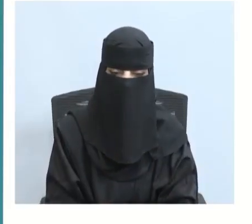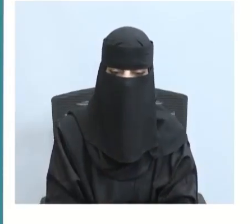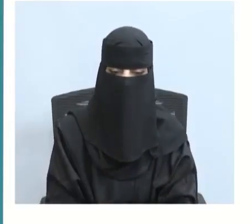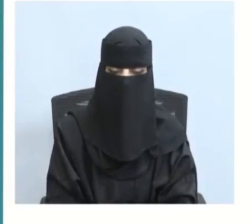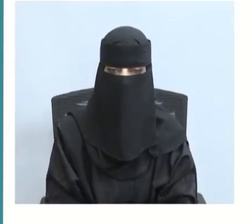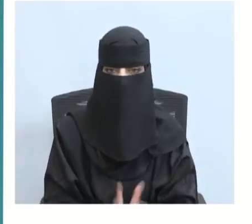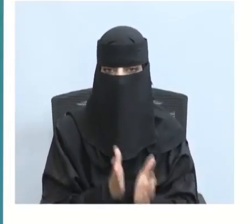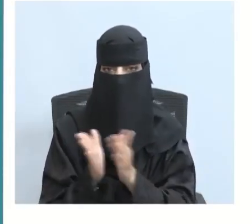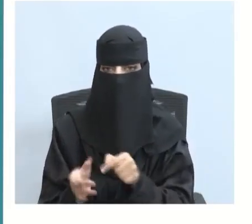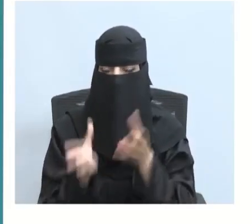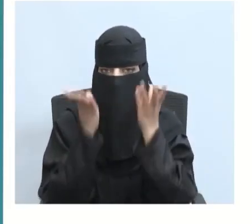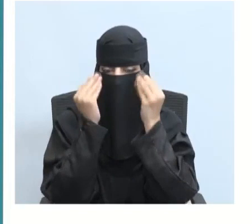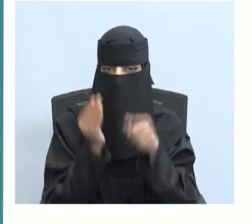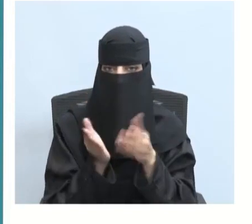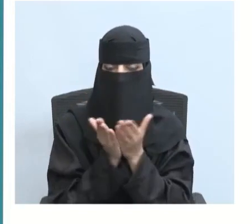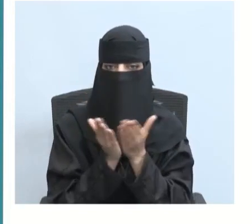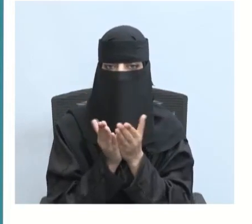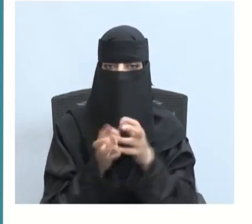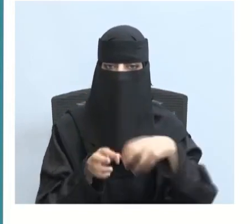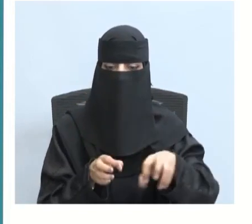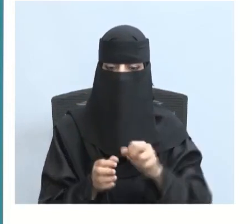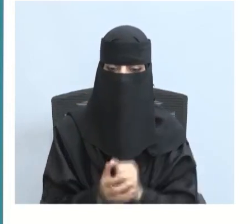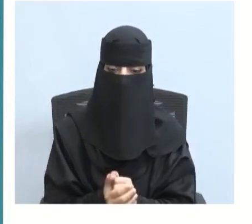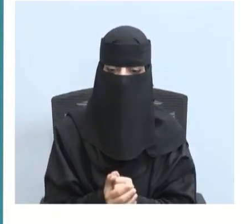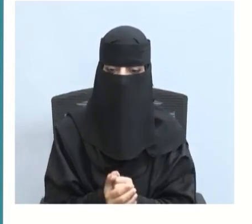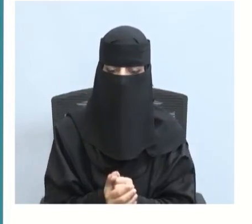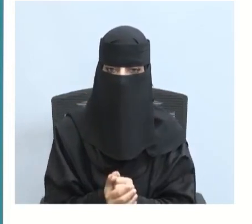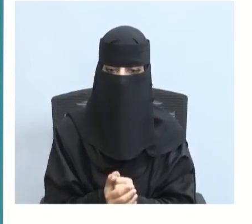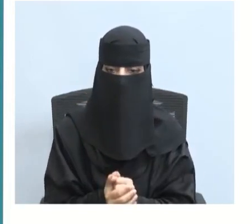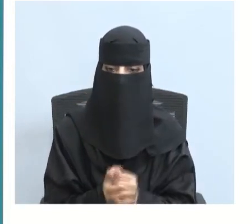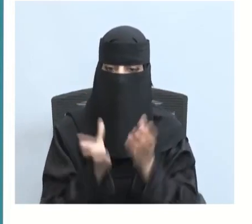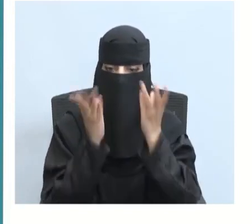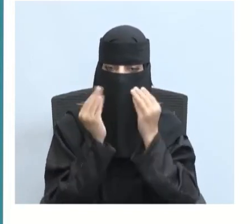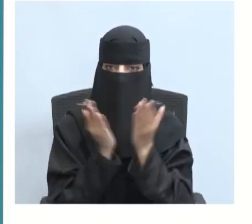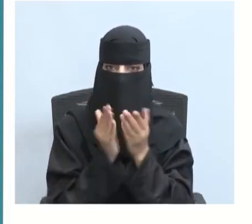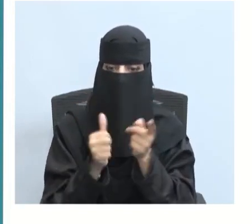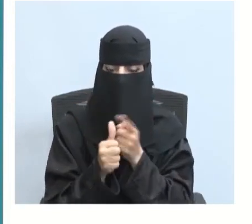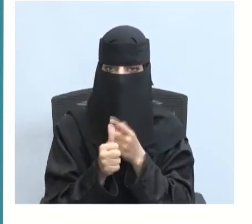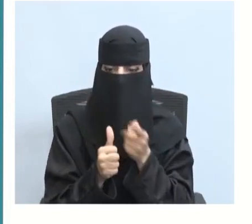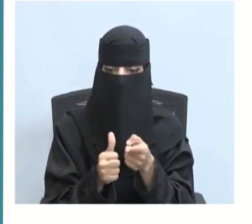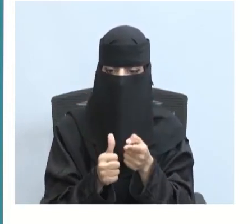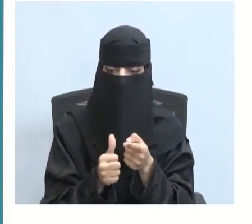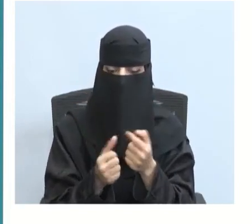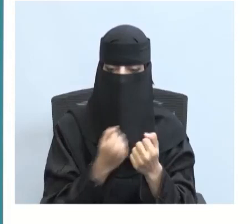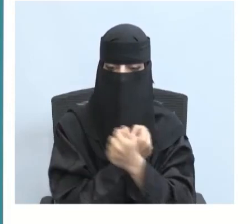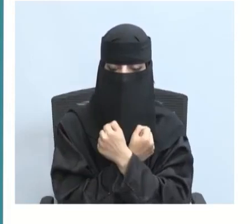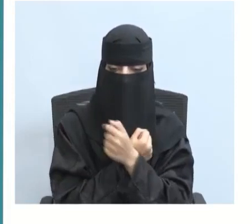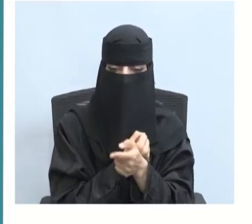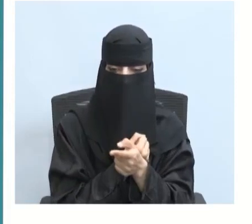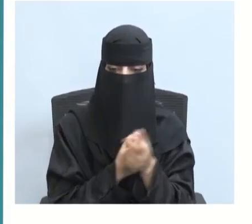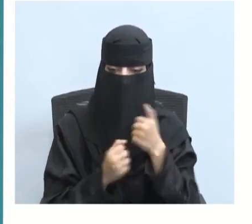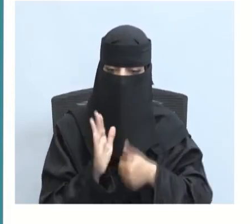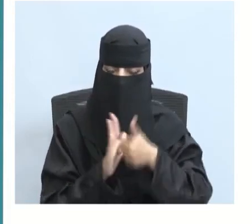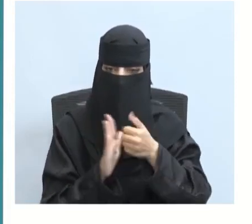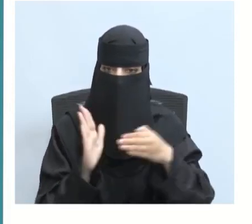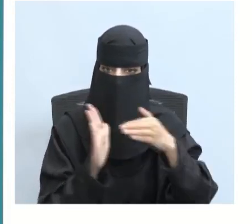سعرا ماذا تعلمنا في هذا الفصل الدرس الاول الطاقه هي القدره